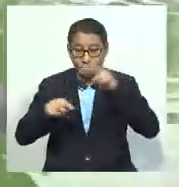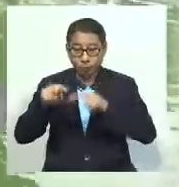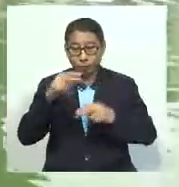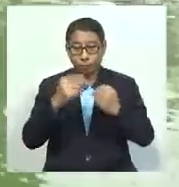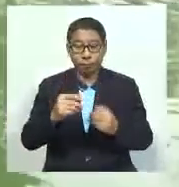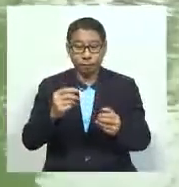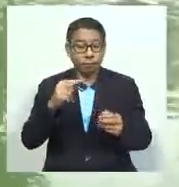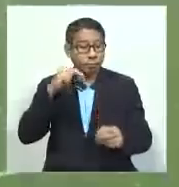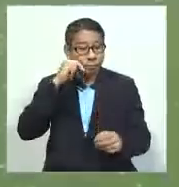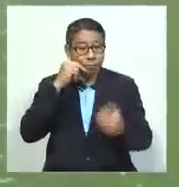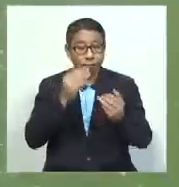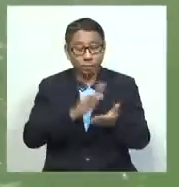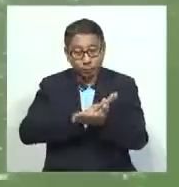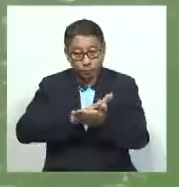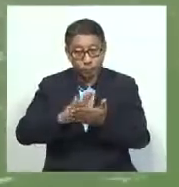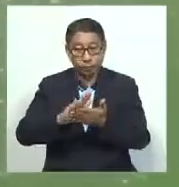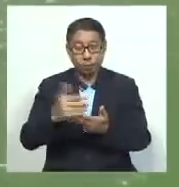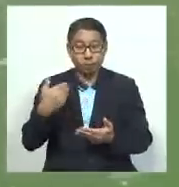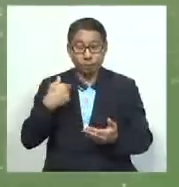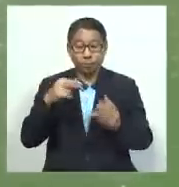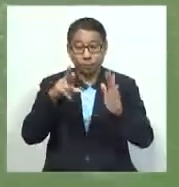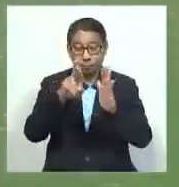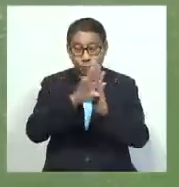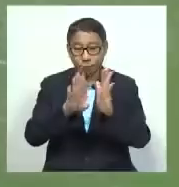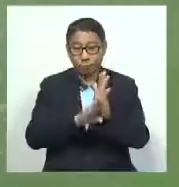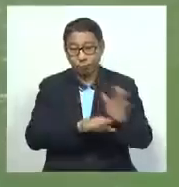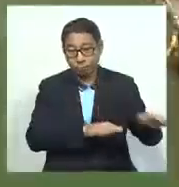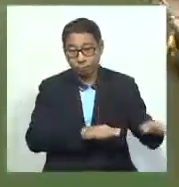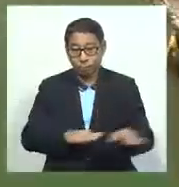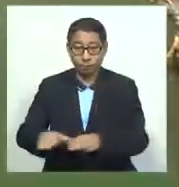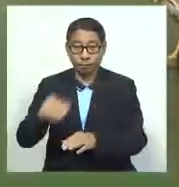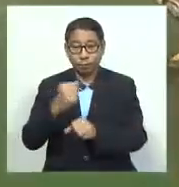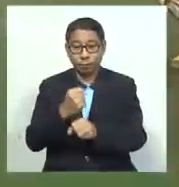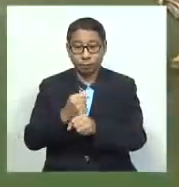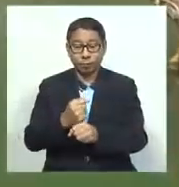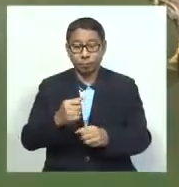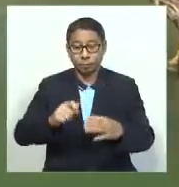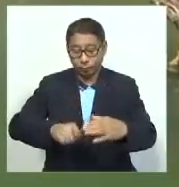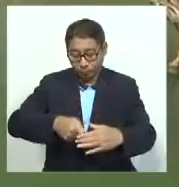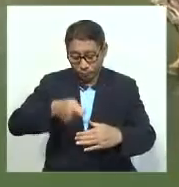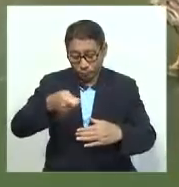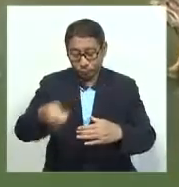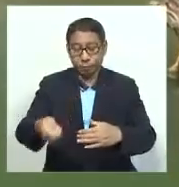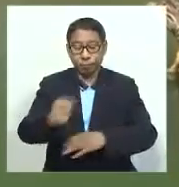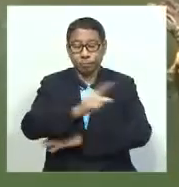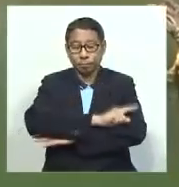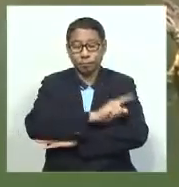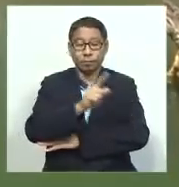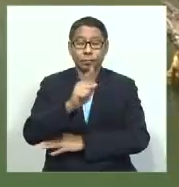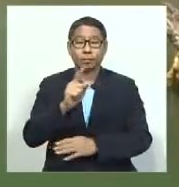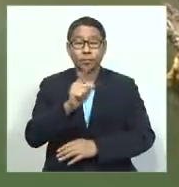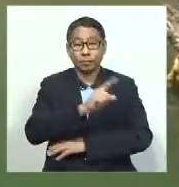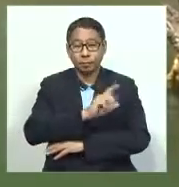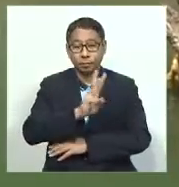ดูแลแหล่งน้ำศักดิ์สิทธิ์ให้มีความสะอาดเป็นระเบียบเรียบร้อยเพื่อพร้อมในการประกอบพิธีพลีกรรมในวันที่ 6เมษายนนี้